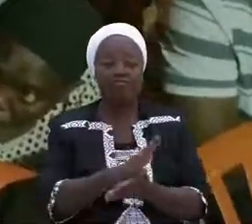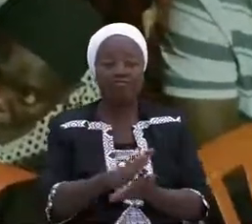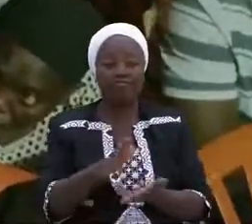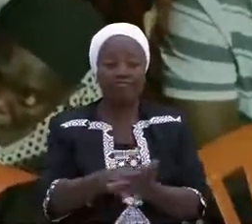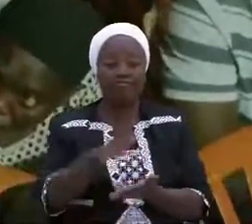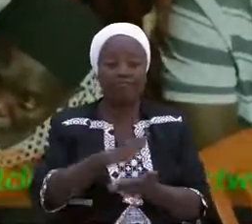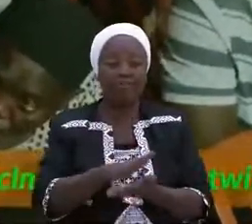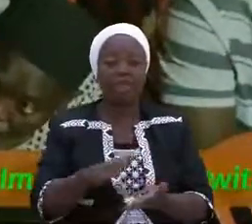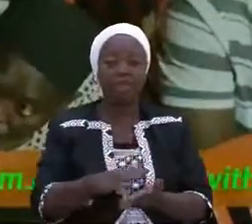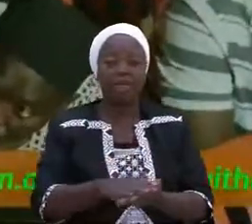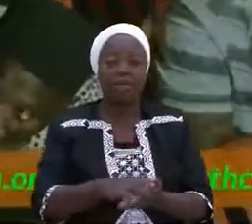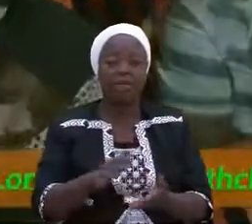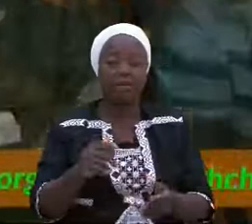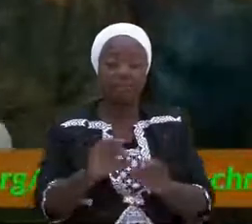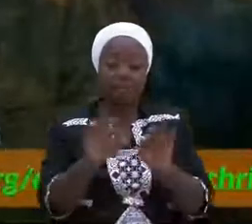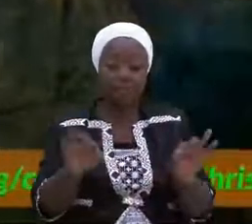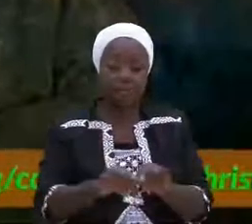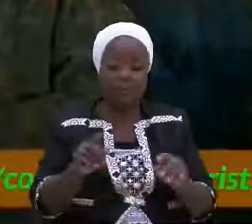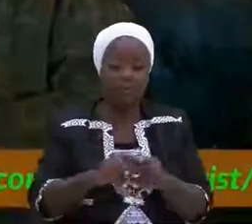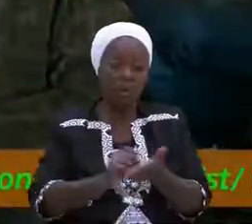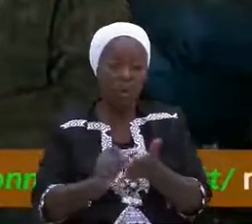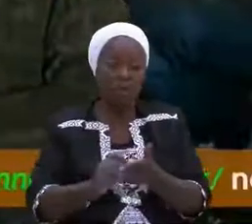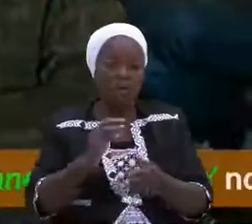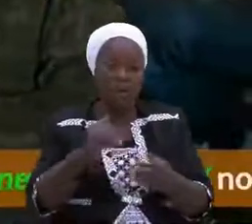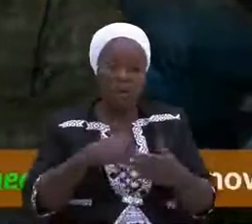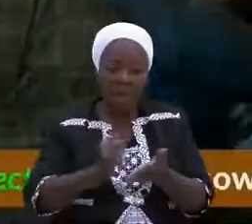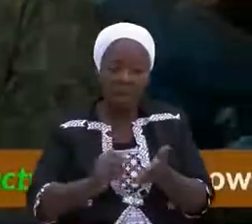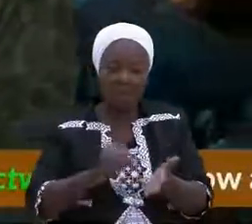remplir. Ça nous permettra d'avoir